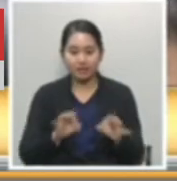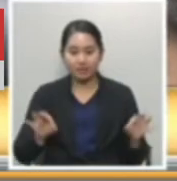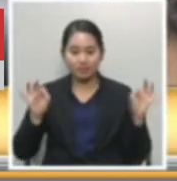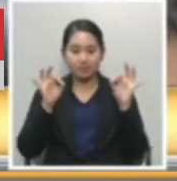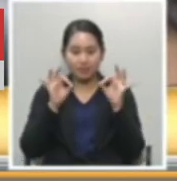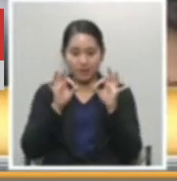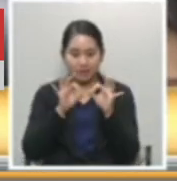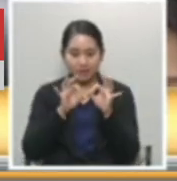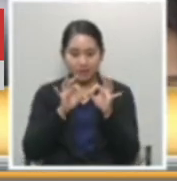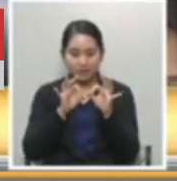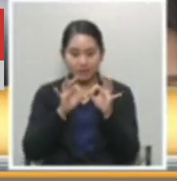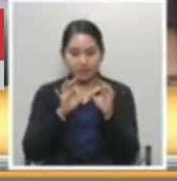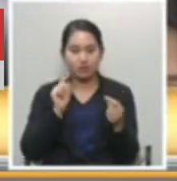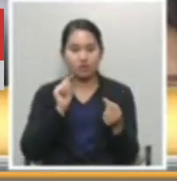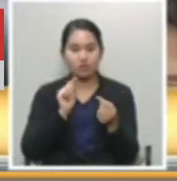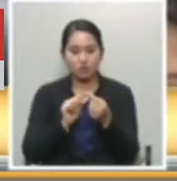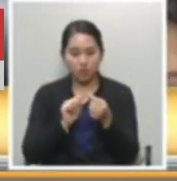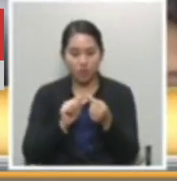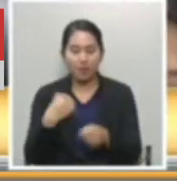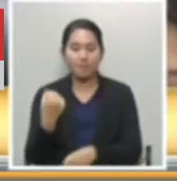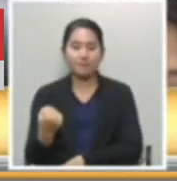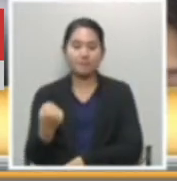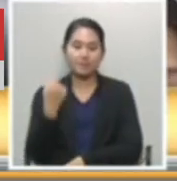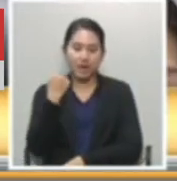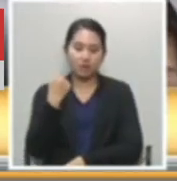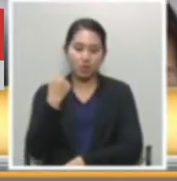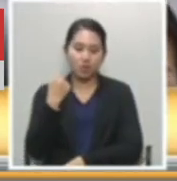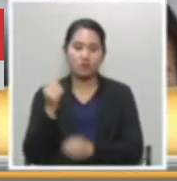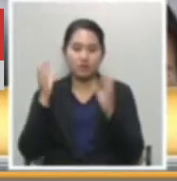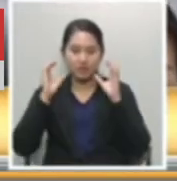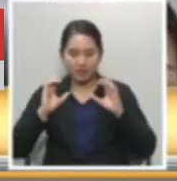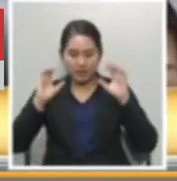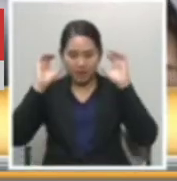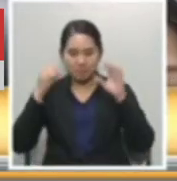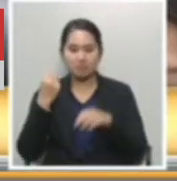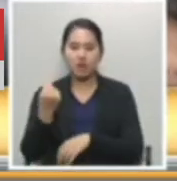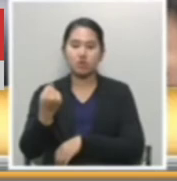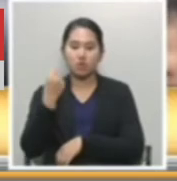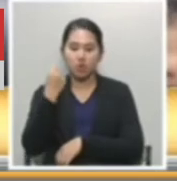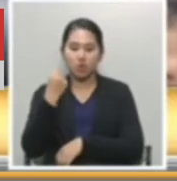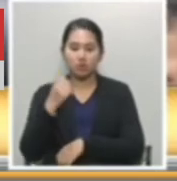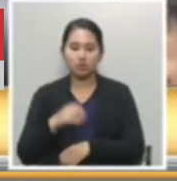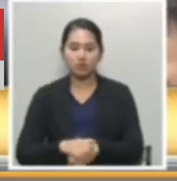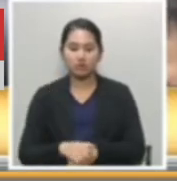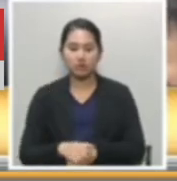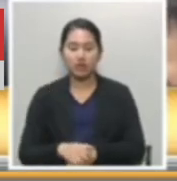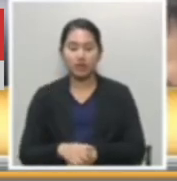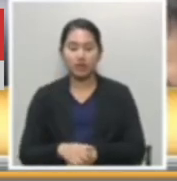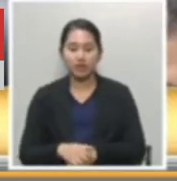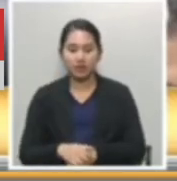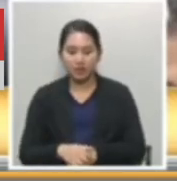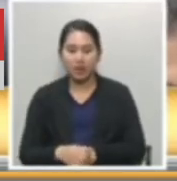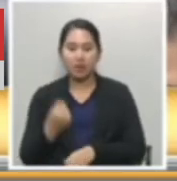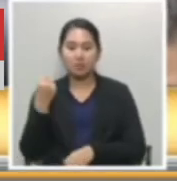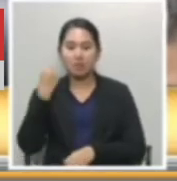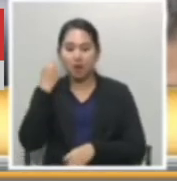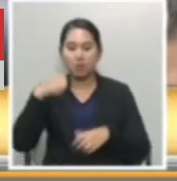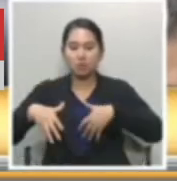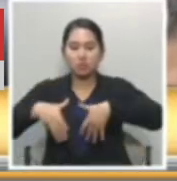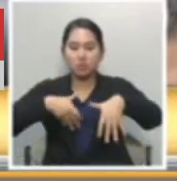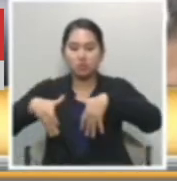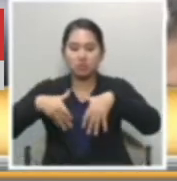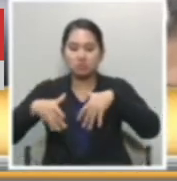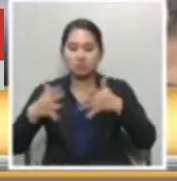งินเพื่อสร้างความมั่นคงให้กับรัฐบาลเองมากกว่าที่จะสร้างความมั่นคงให้กับพี่น้องประชาชนท